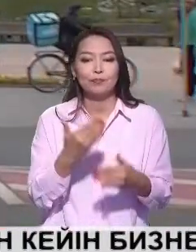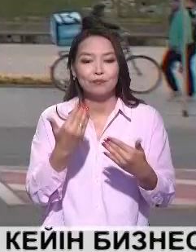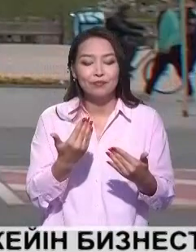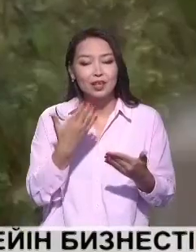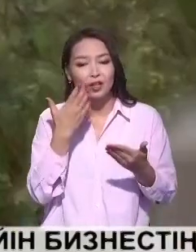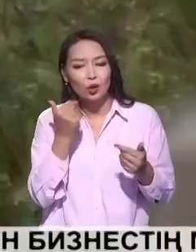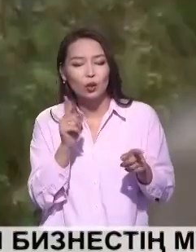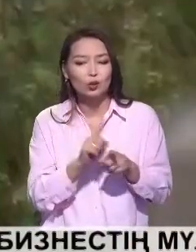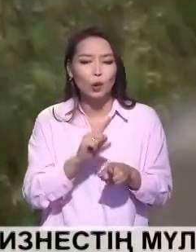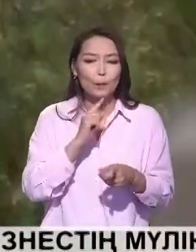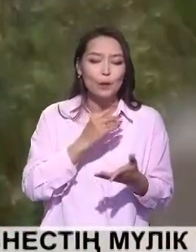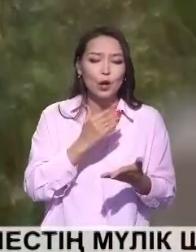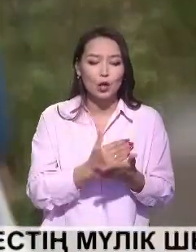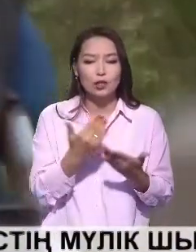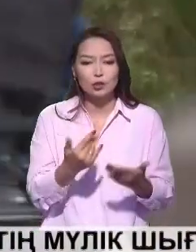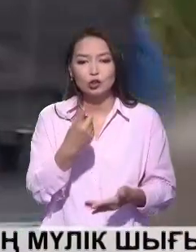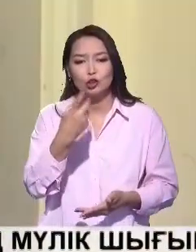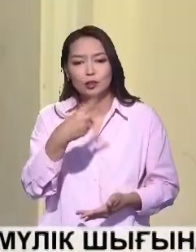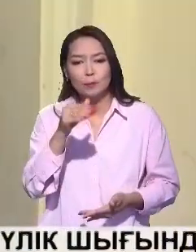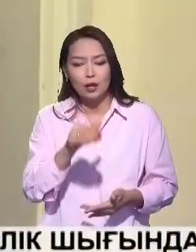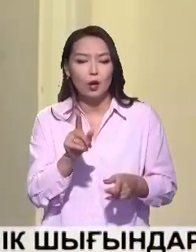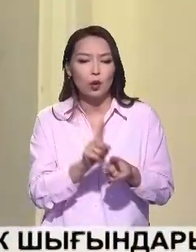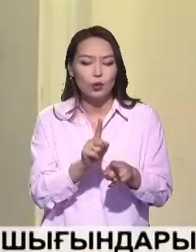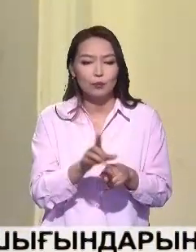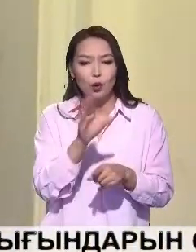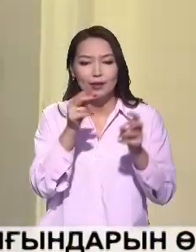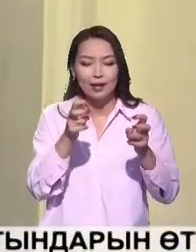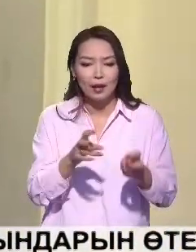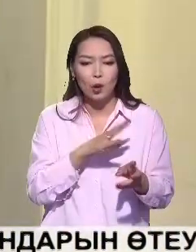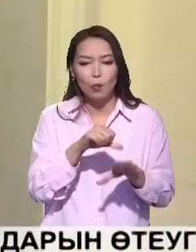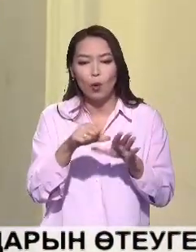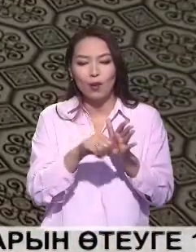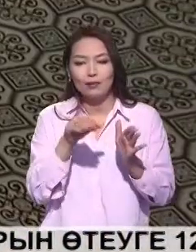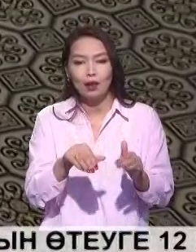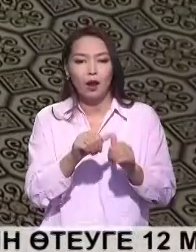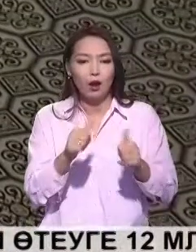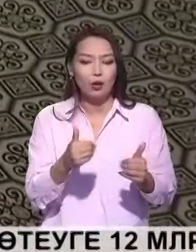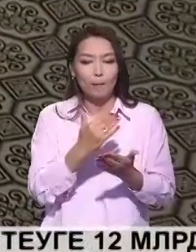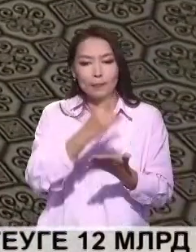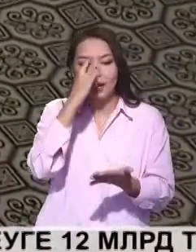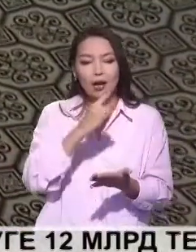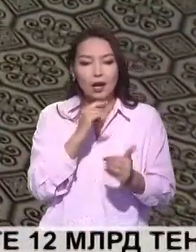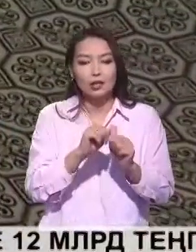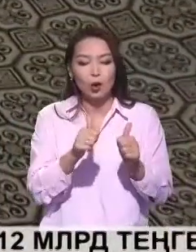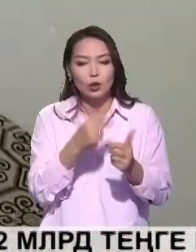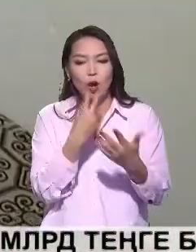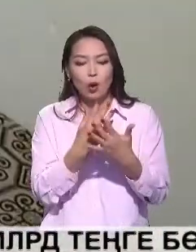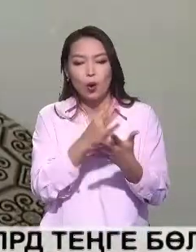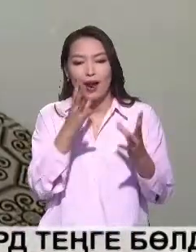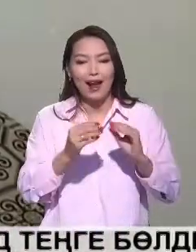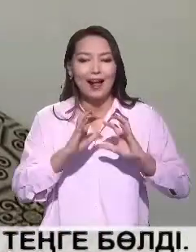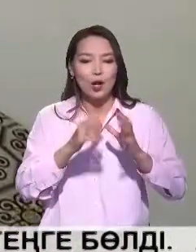болу қиын. Былтыр елімізде 120 мың жұп неке қиды, оның 16 мыңы ажырасты. Қазақстан ажырасу көрсеткіші бойынша